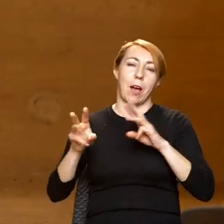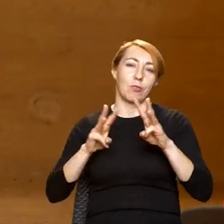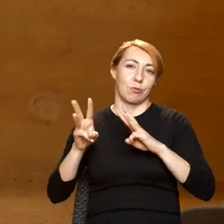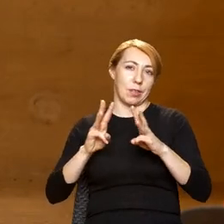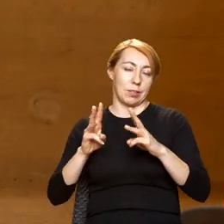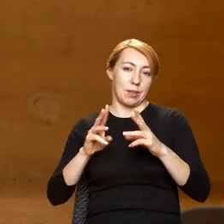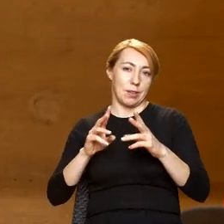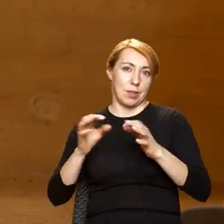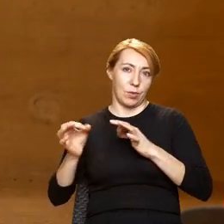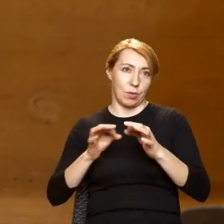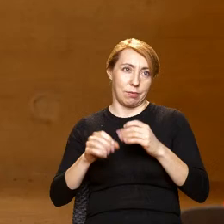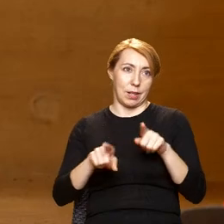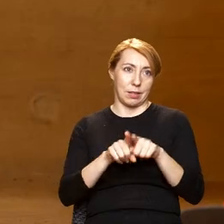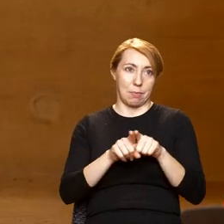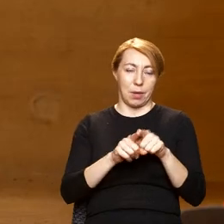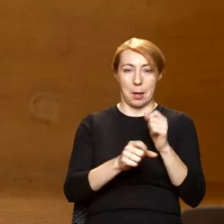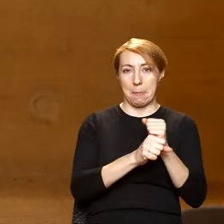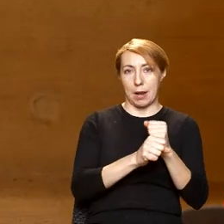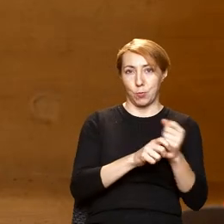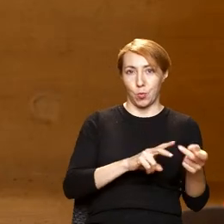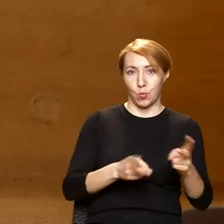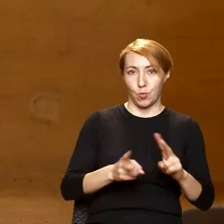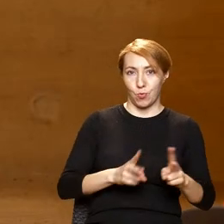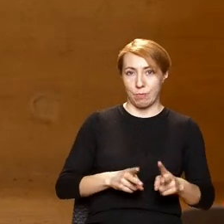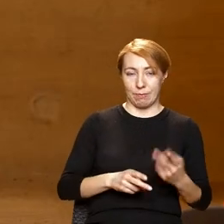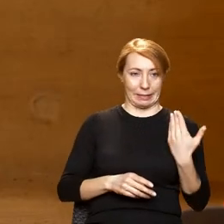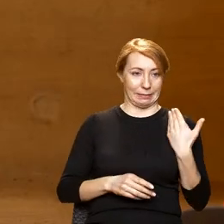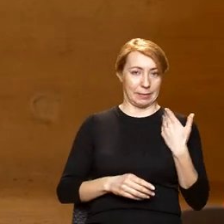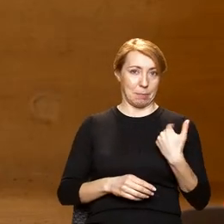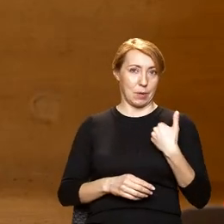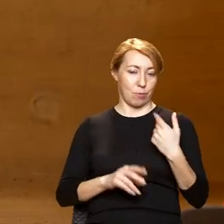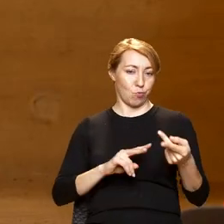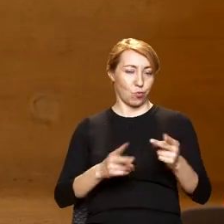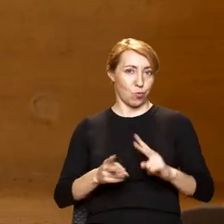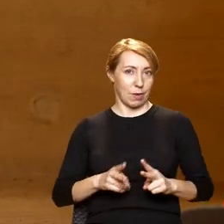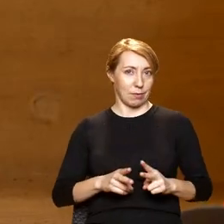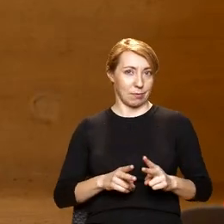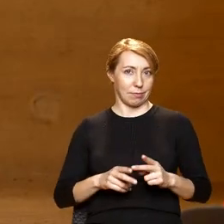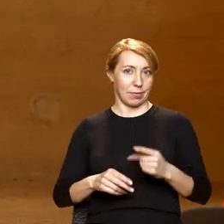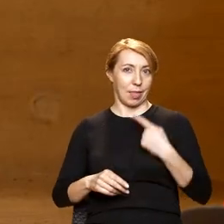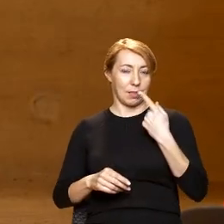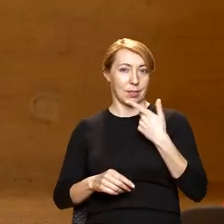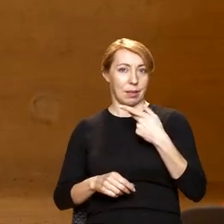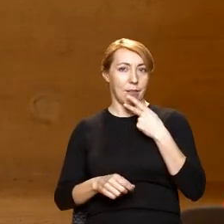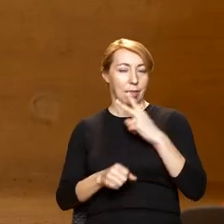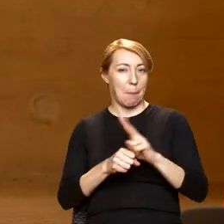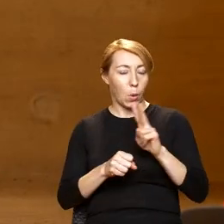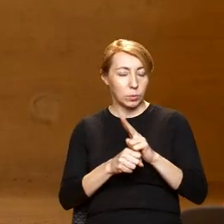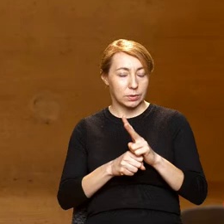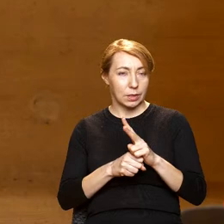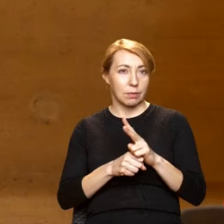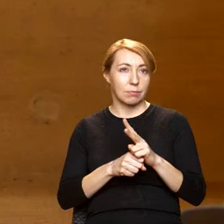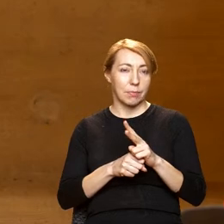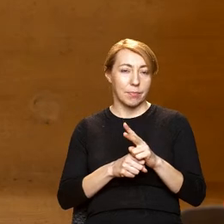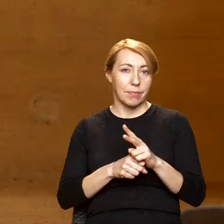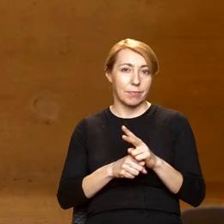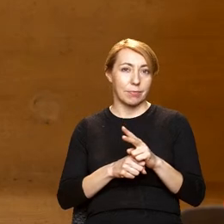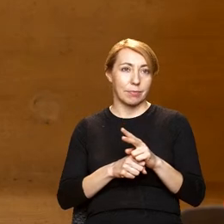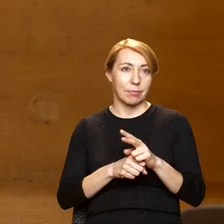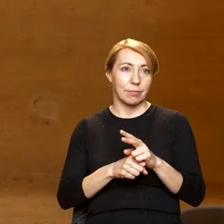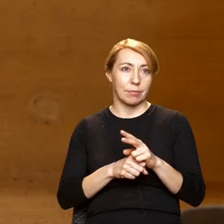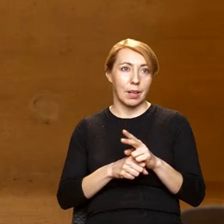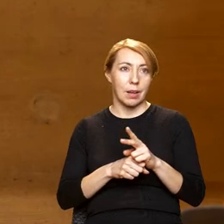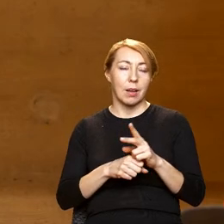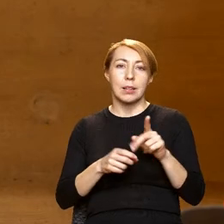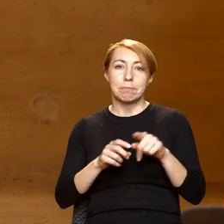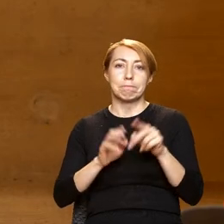z pracą tłumacza. Przed chwilą mieliśmy tutaj tłumaczkę wybitną z języka japońskiego. Także no, są